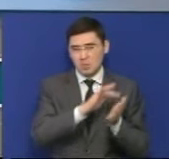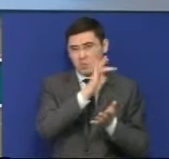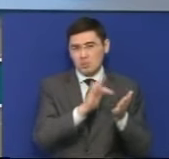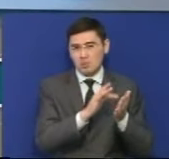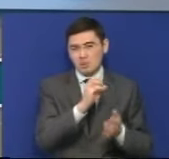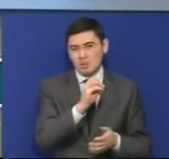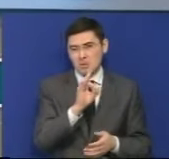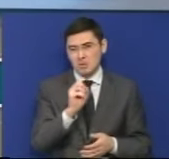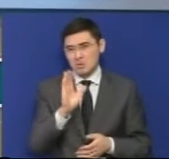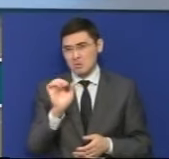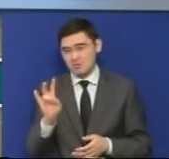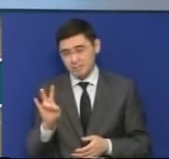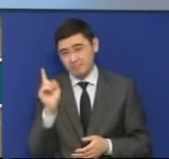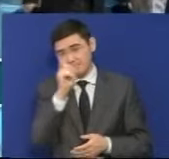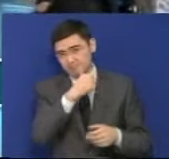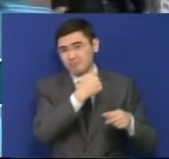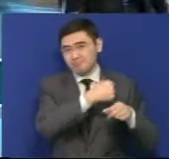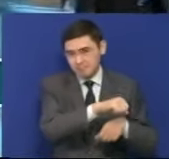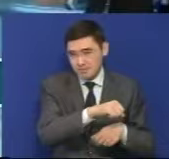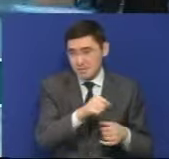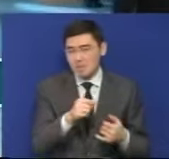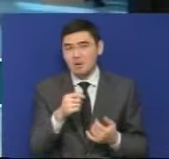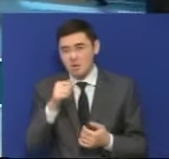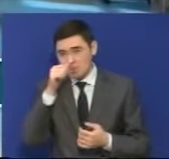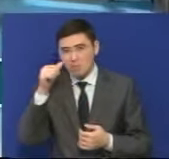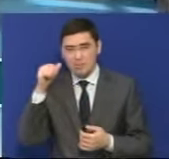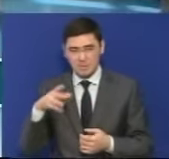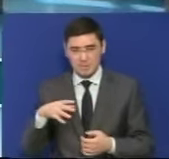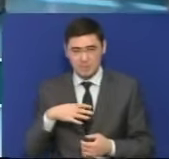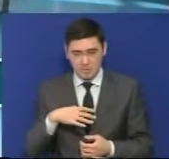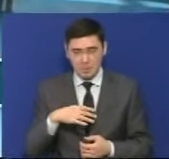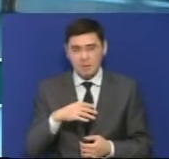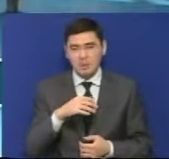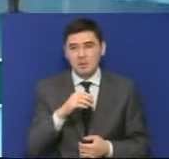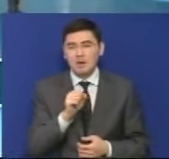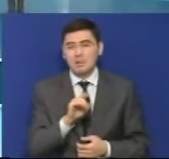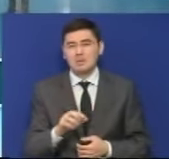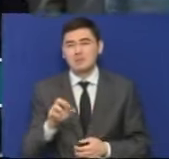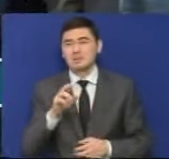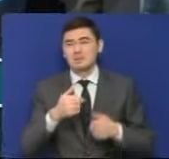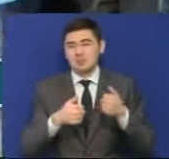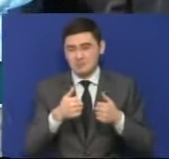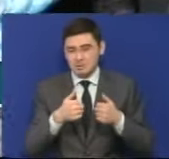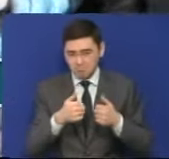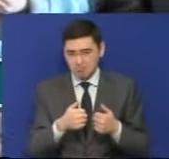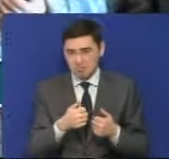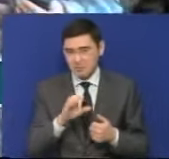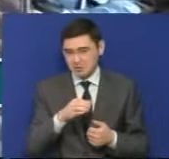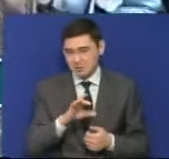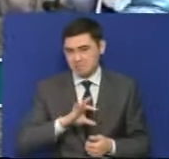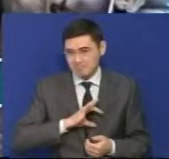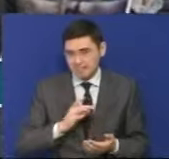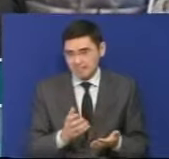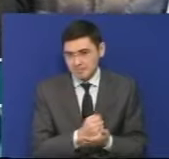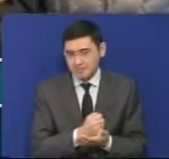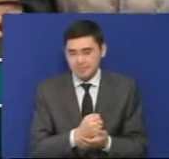В прошлом году в Индонезии семичанин завоевал серебряную медаль третьих паразиатских игр. Спортсмен признается, что с детства полюбил шахматы,